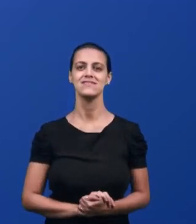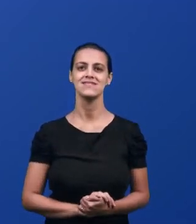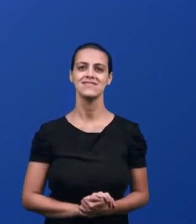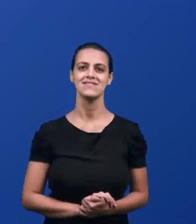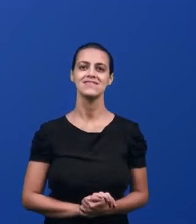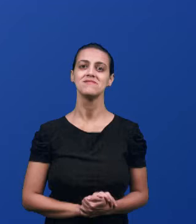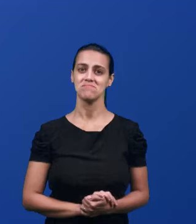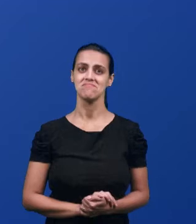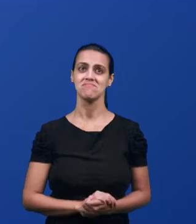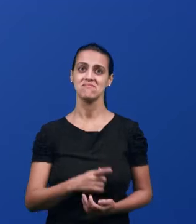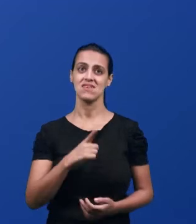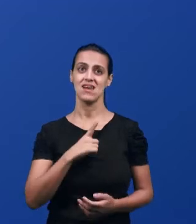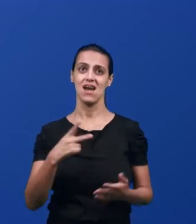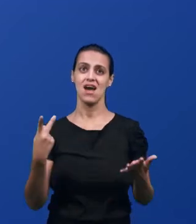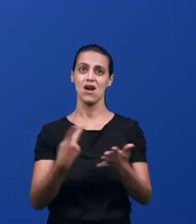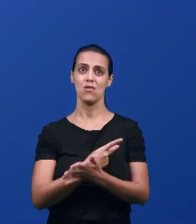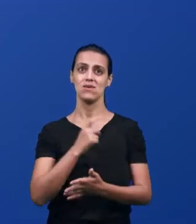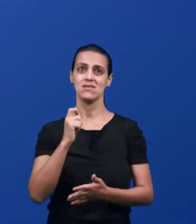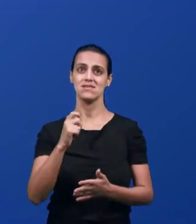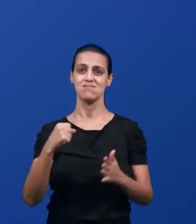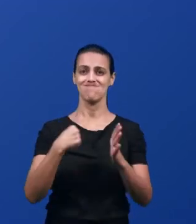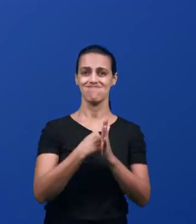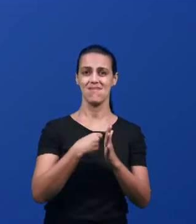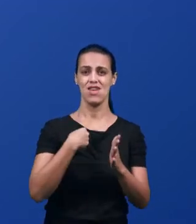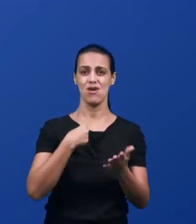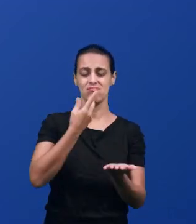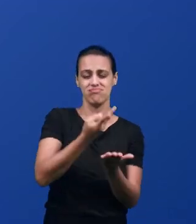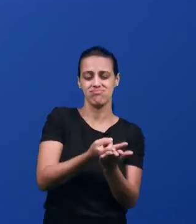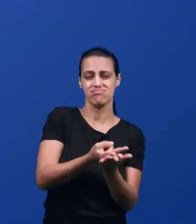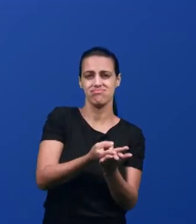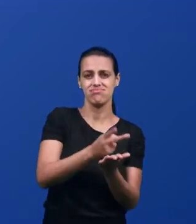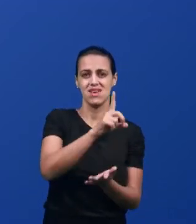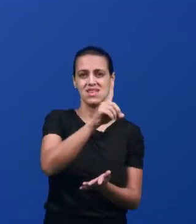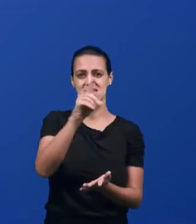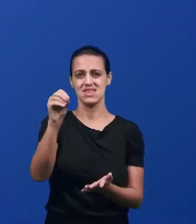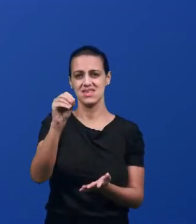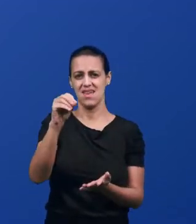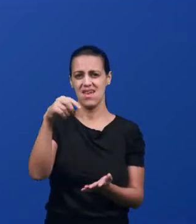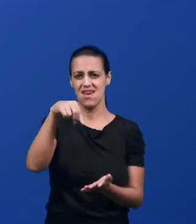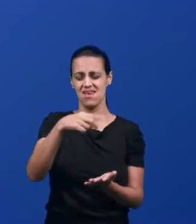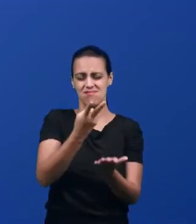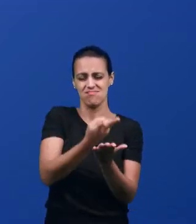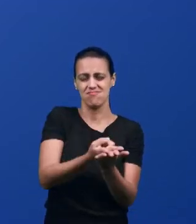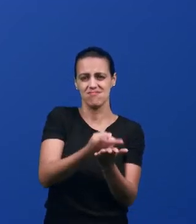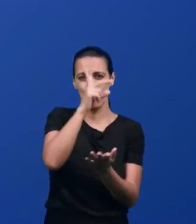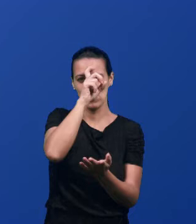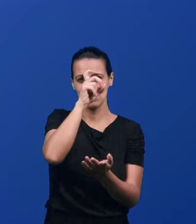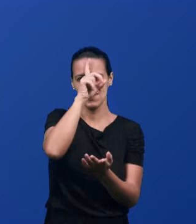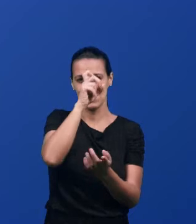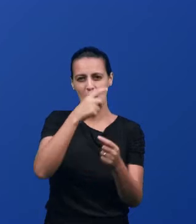Je suis diacre à l'église dans l'état de Espírito Santo.